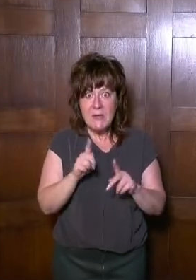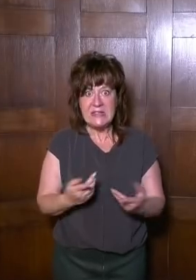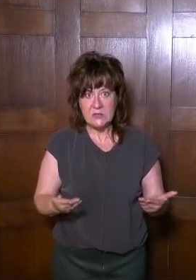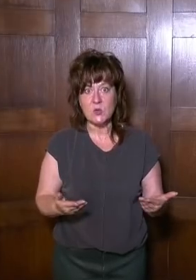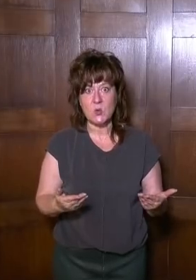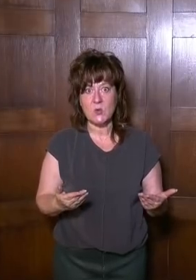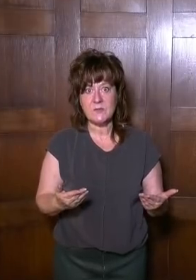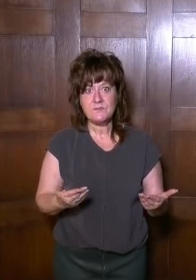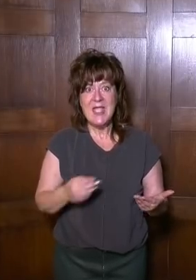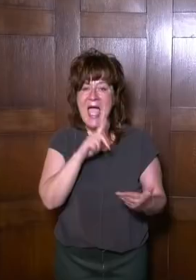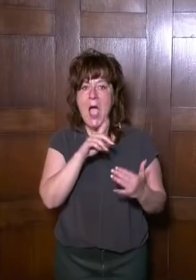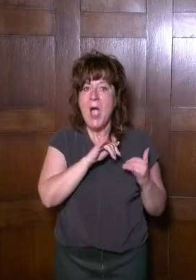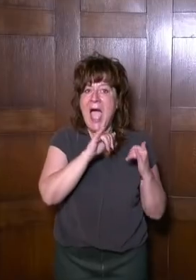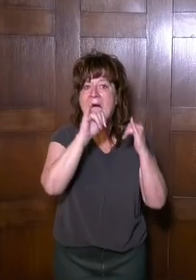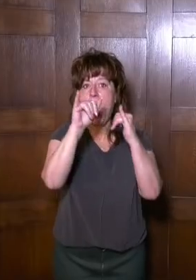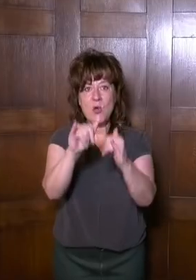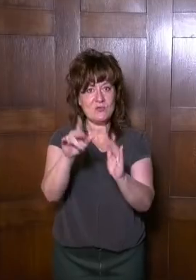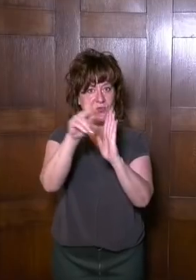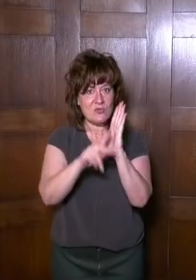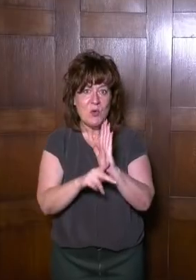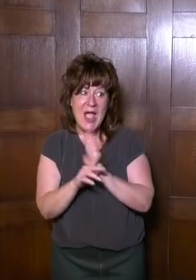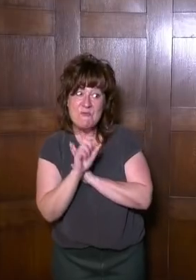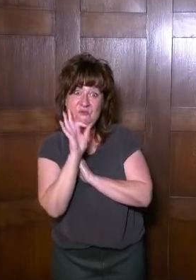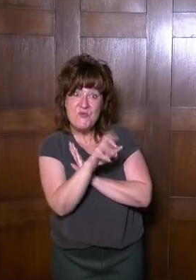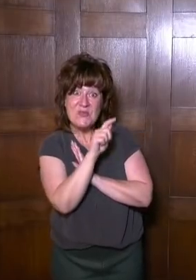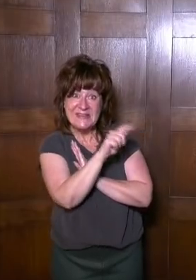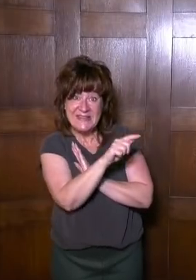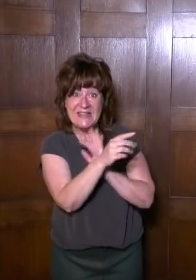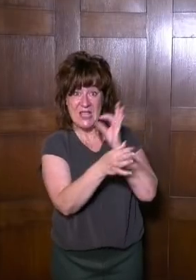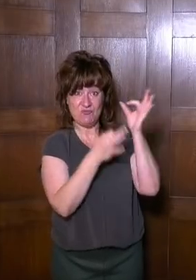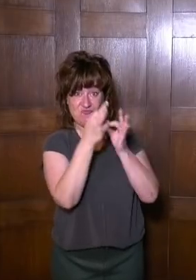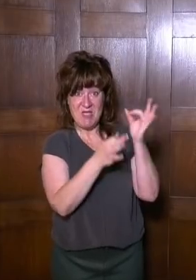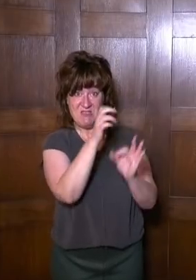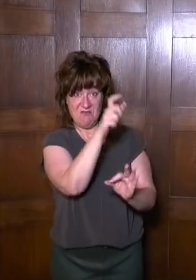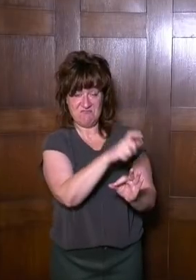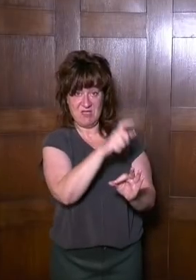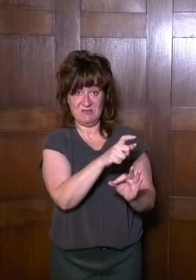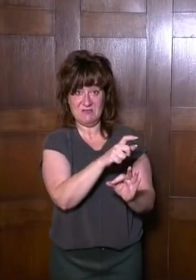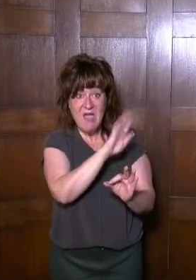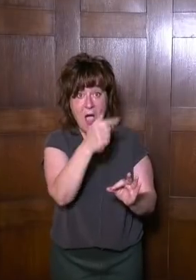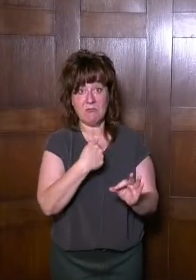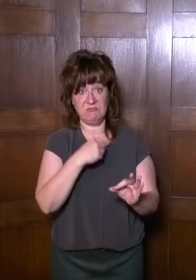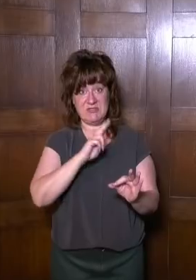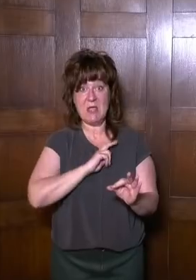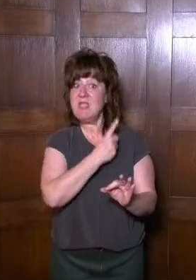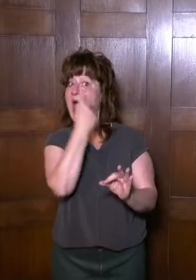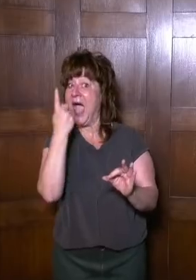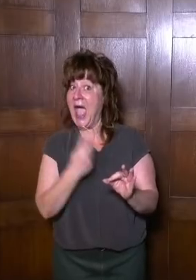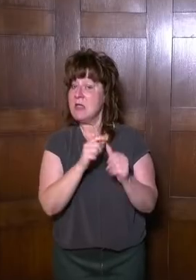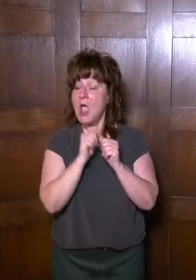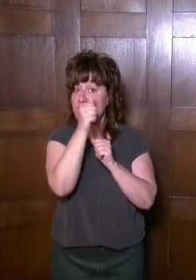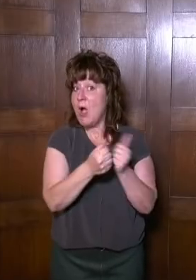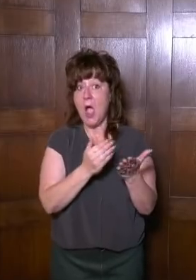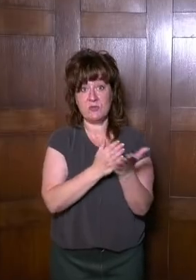das ganze Ausflugsprogramm muss für dieses ganz spezielle Klientel vorbereitet werden. Das passiert bei uns auch 1 Jahr im Voraus, wo